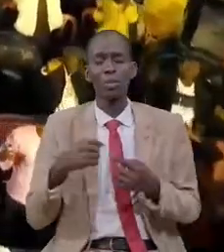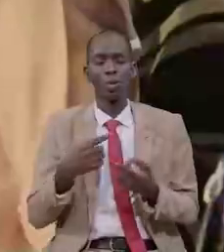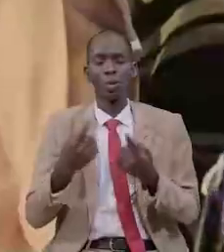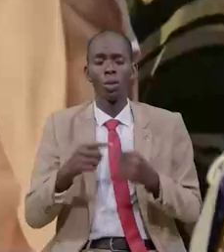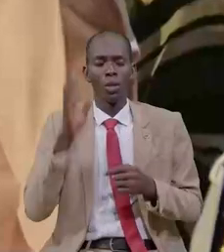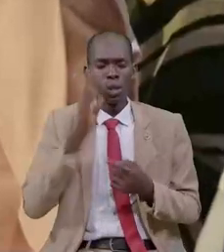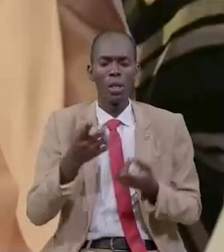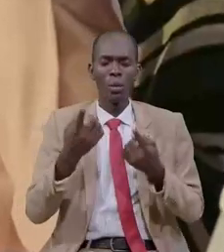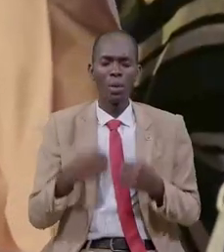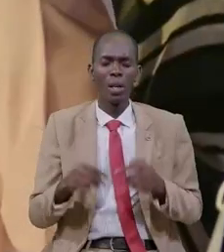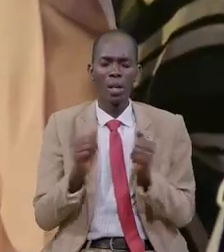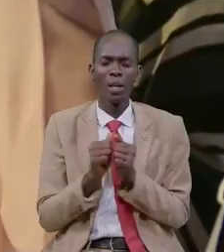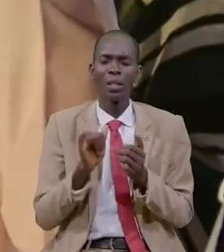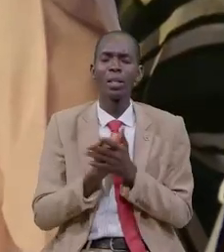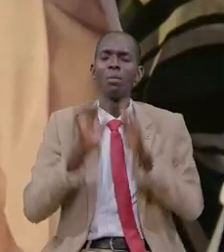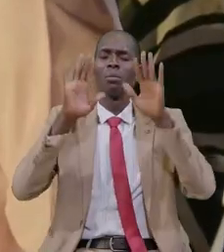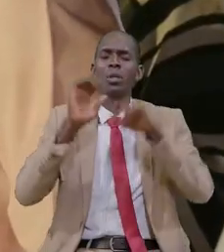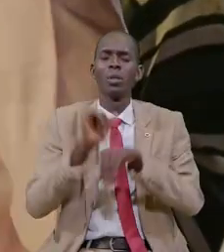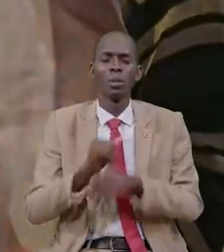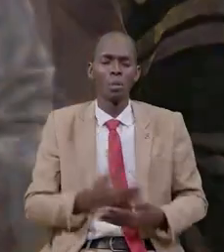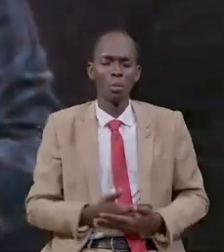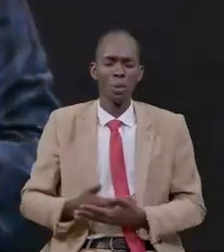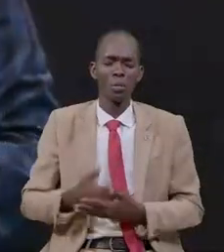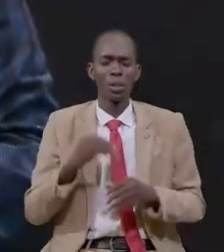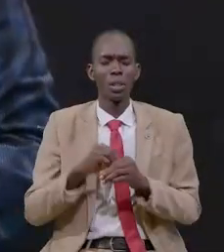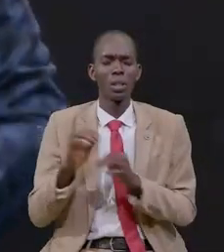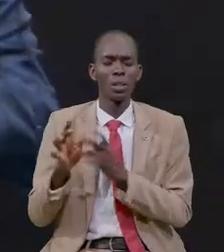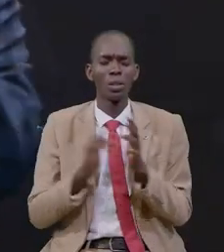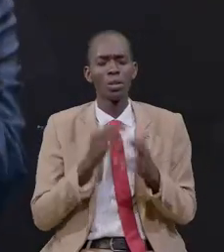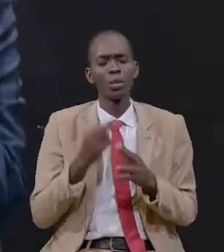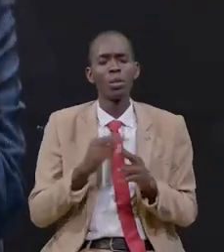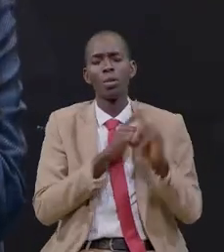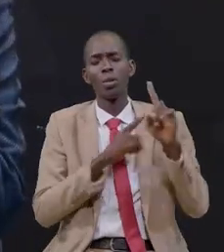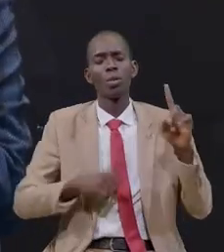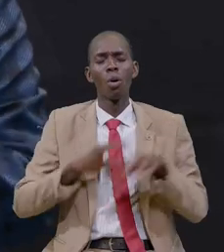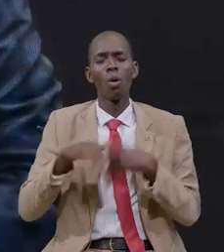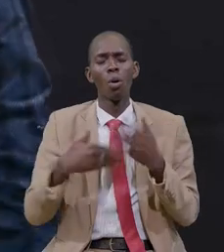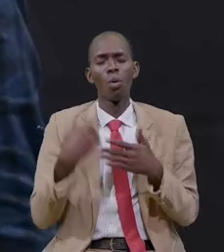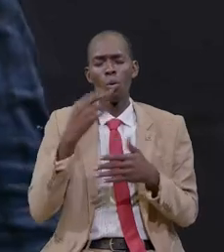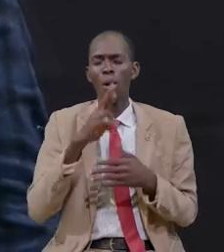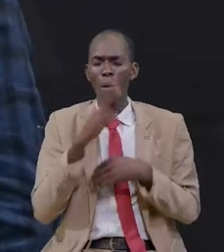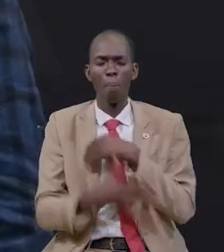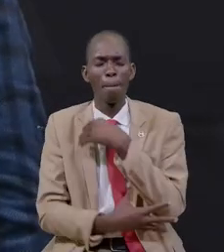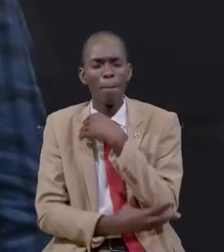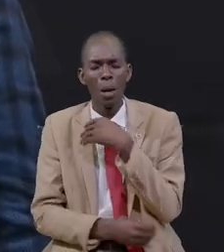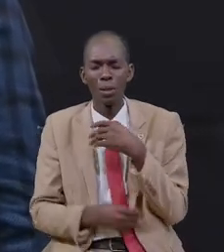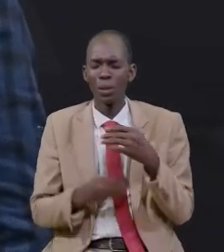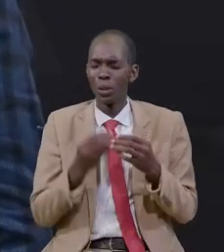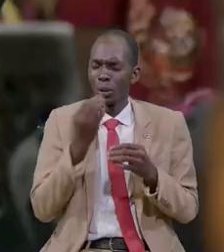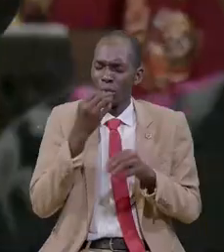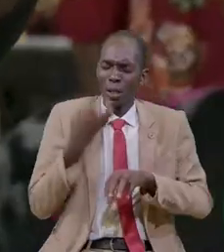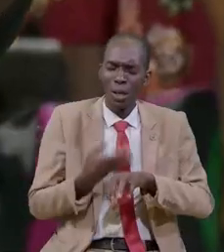viens avec ce bébé miracle. Je prie, Seigneur, ceux qui sont pauvres, qui vivent difficilement,